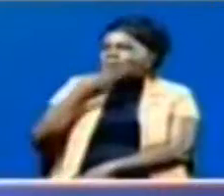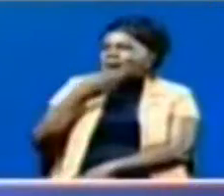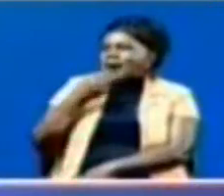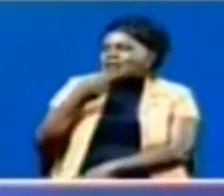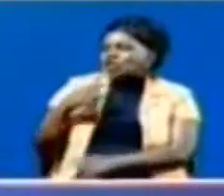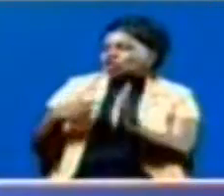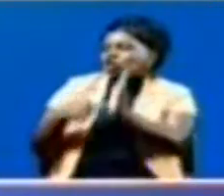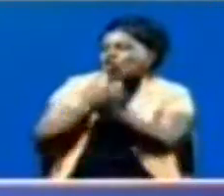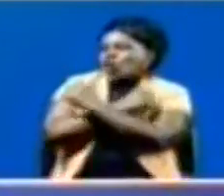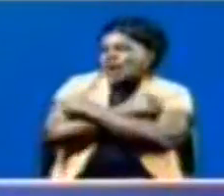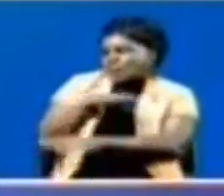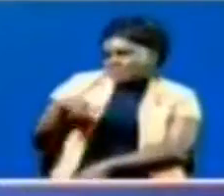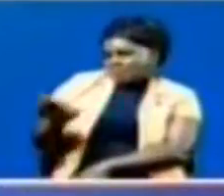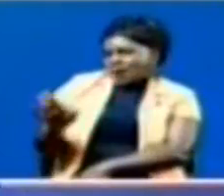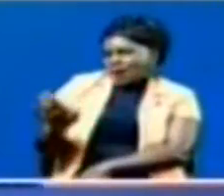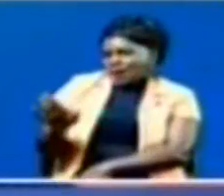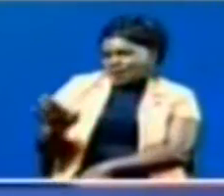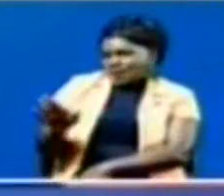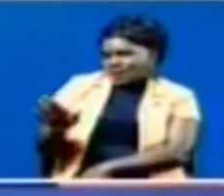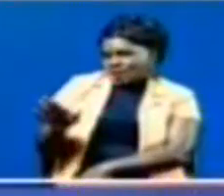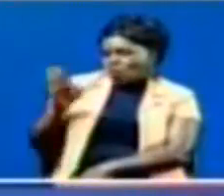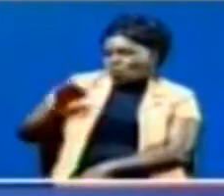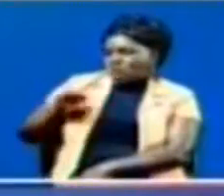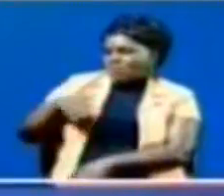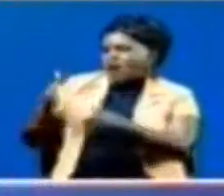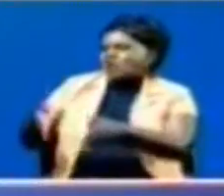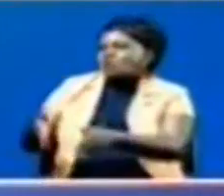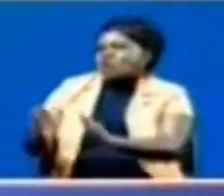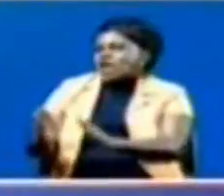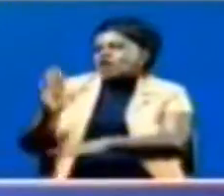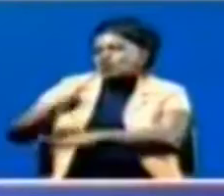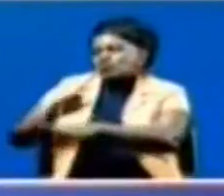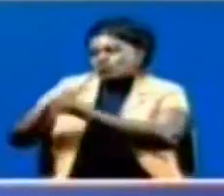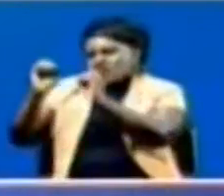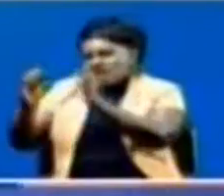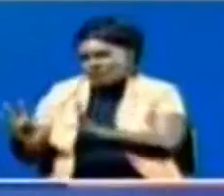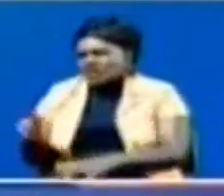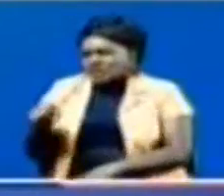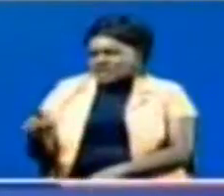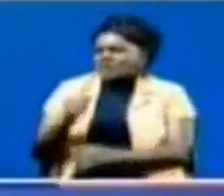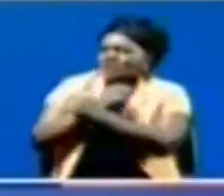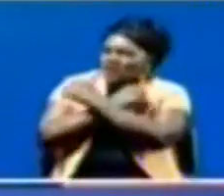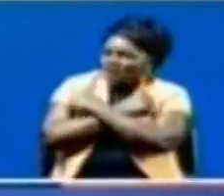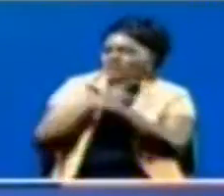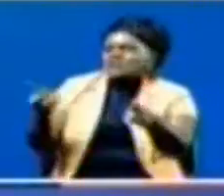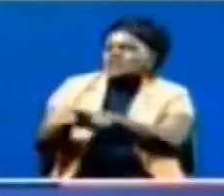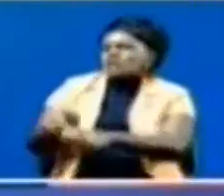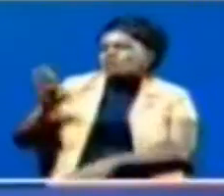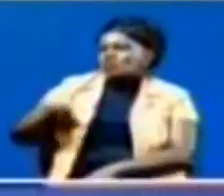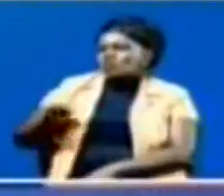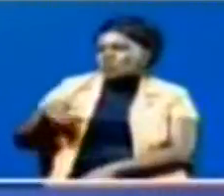anaonyesha mapenzi kwake, kwa kimtazamo wa kike ni kwamba haifai hivi, kwa sababu yeye anavyopenda anapenda kama mwanamke.